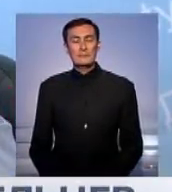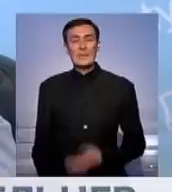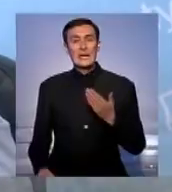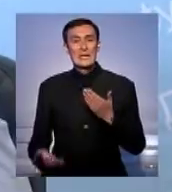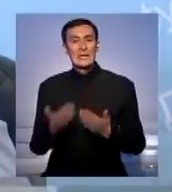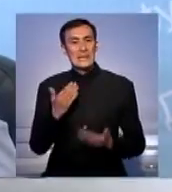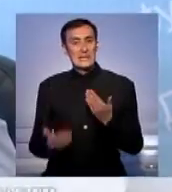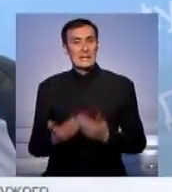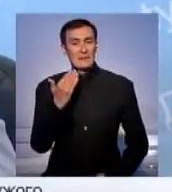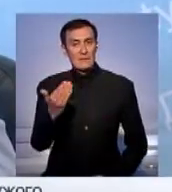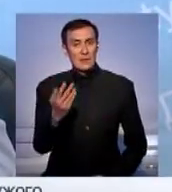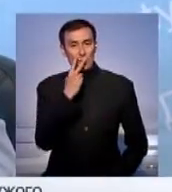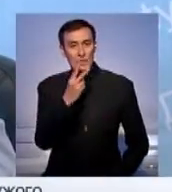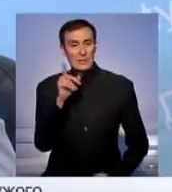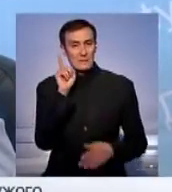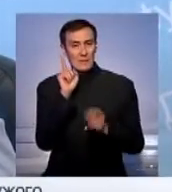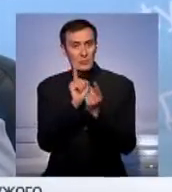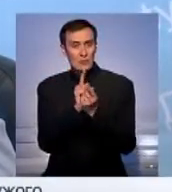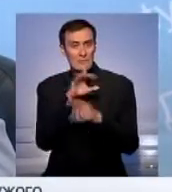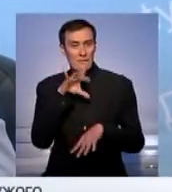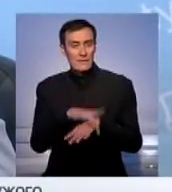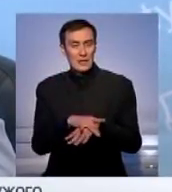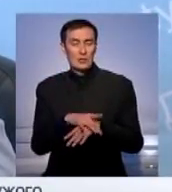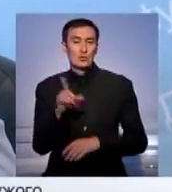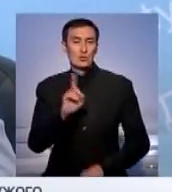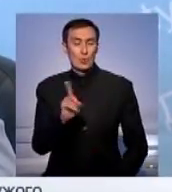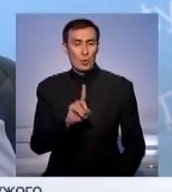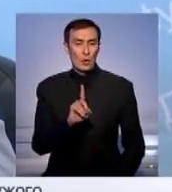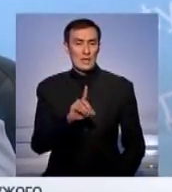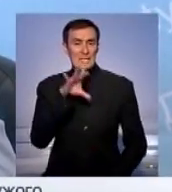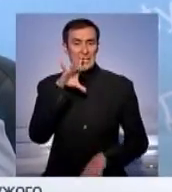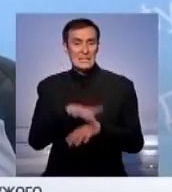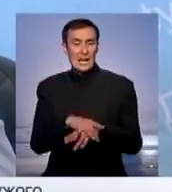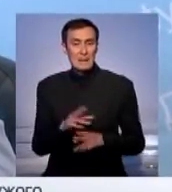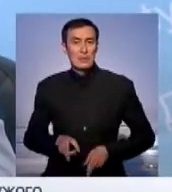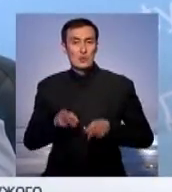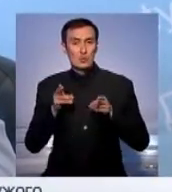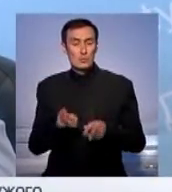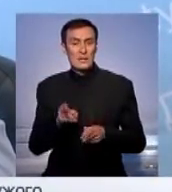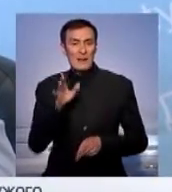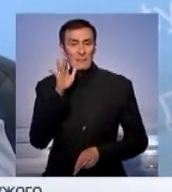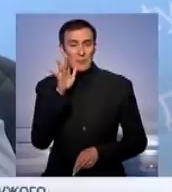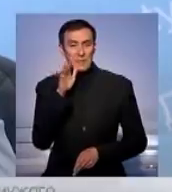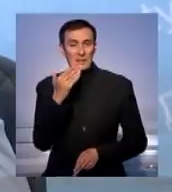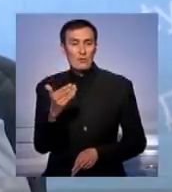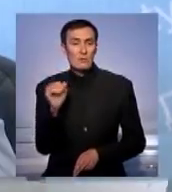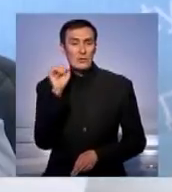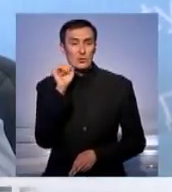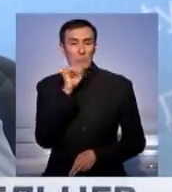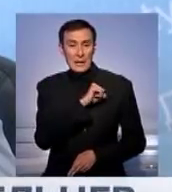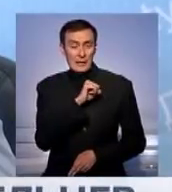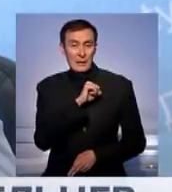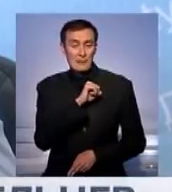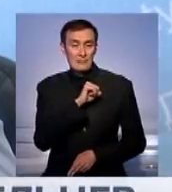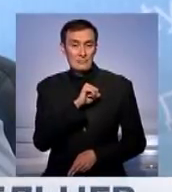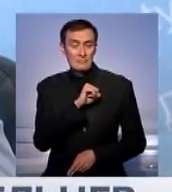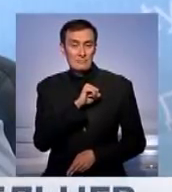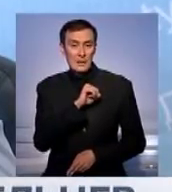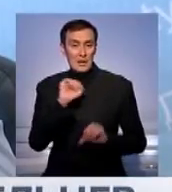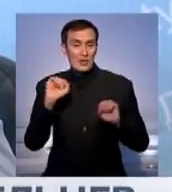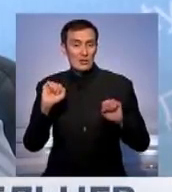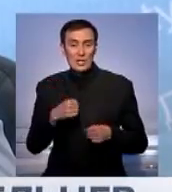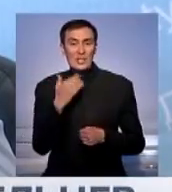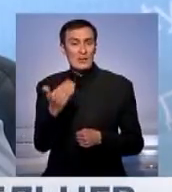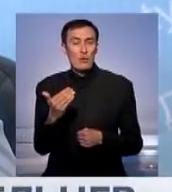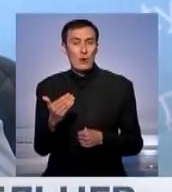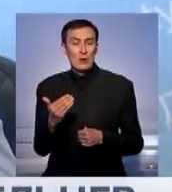Если вы столкнулись с такими моментами, что застали преступника в момент совершения преступления, не